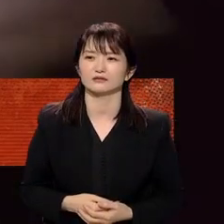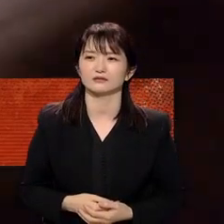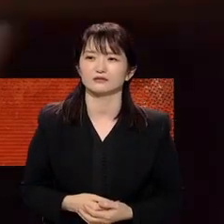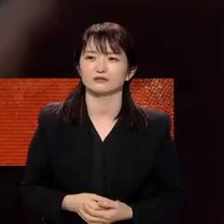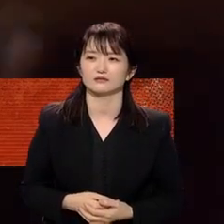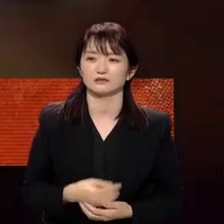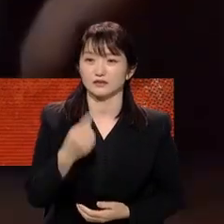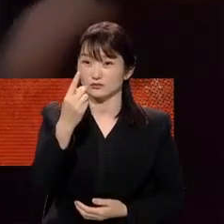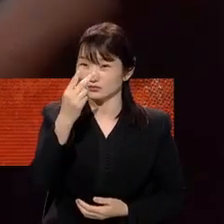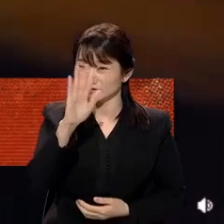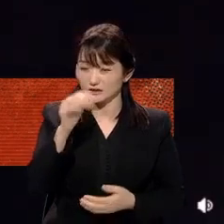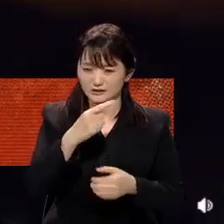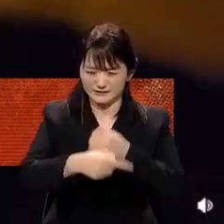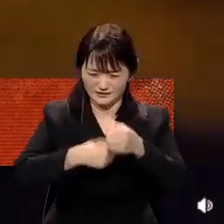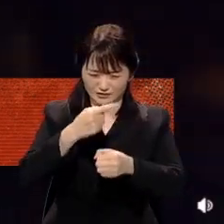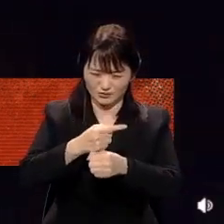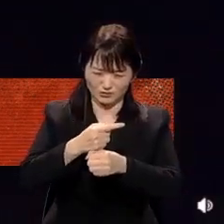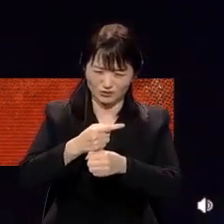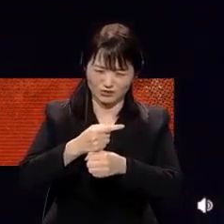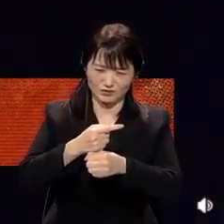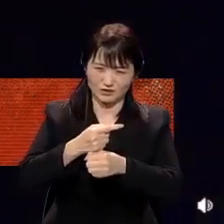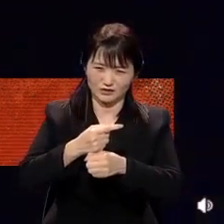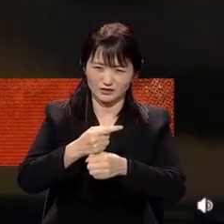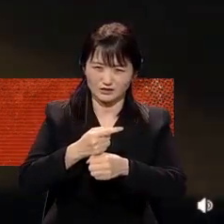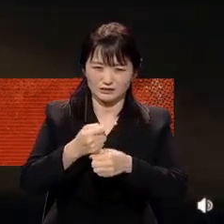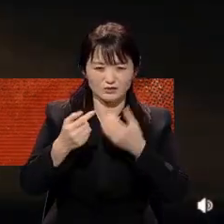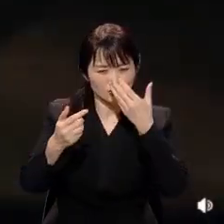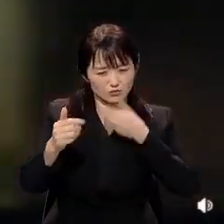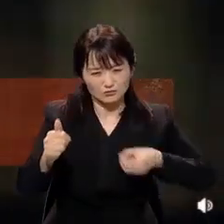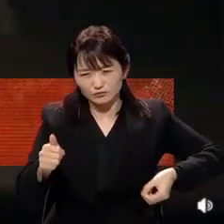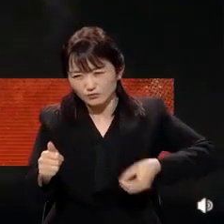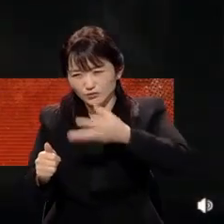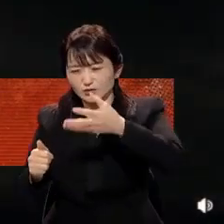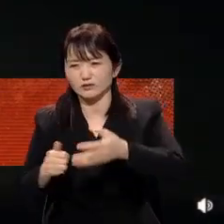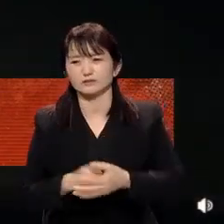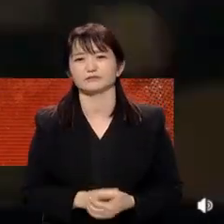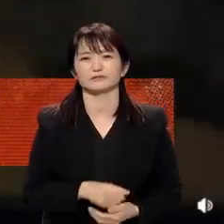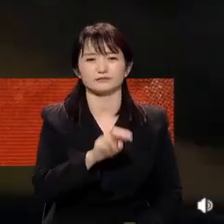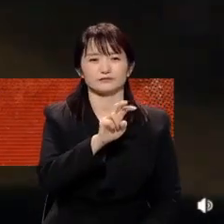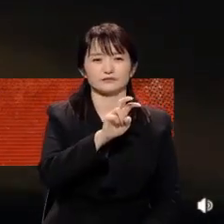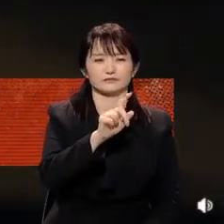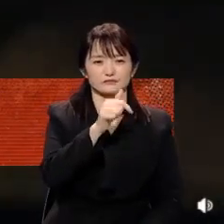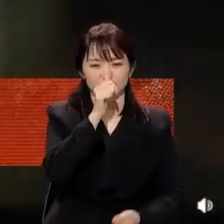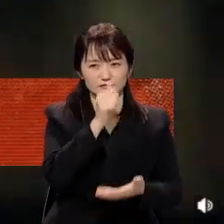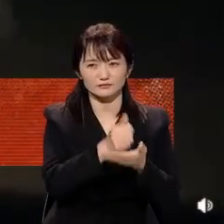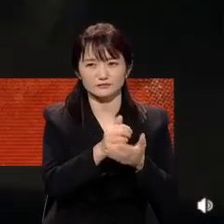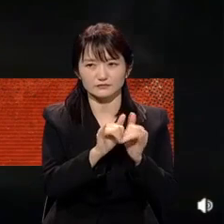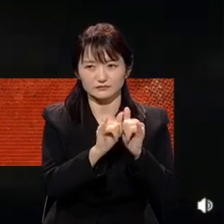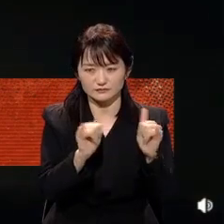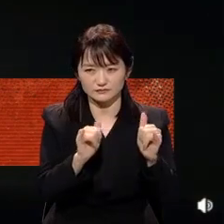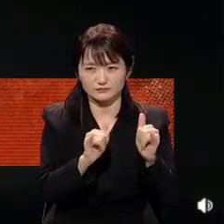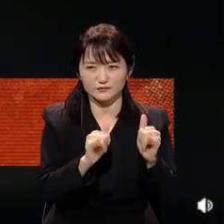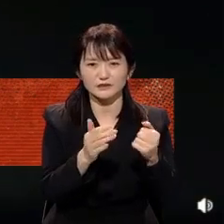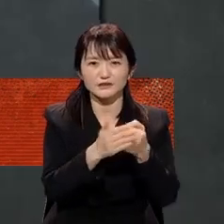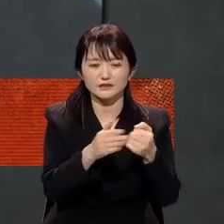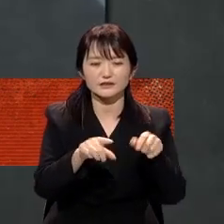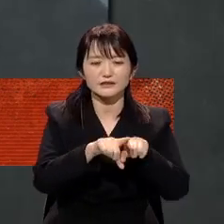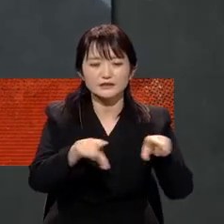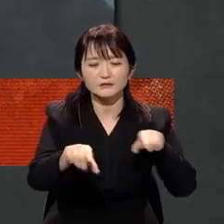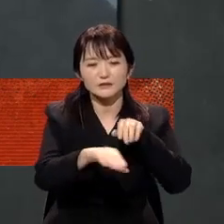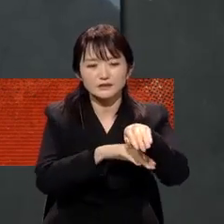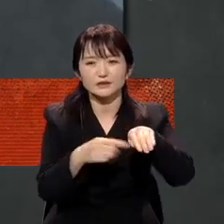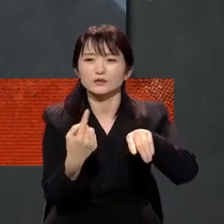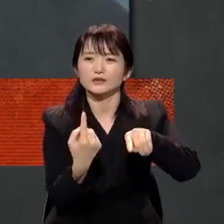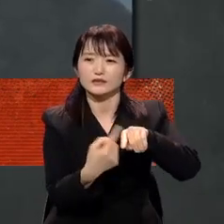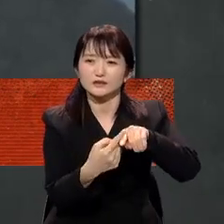번이 아니고요. 1년 동안 저런 짓을 해왔는데 주로 마약범들을 상대하는 터라 경찰차도 일반차와 모습이 같았고요. 그러니 경찰이